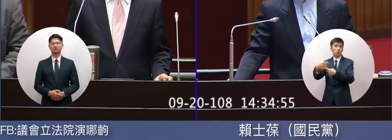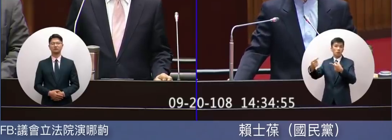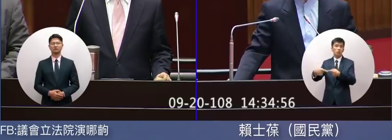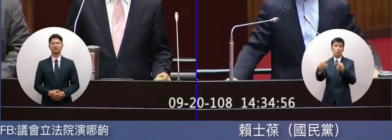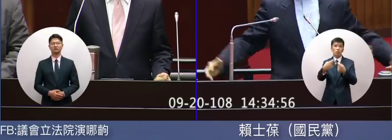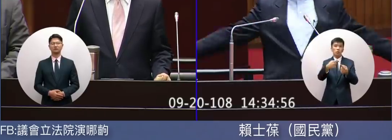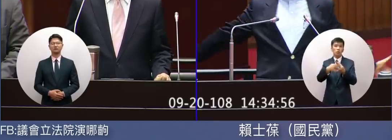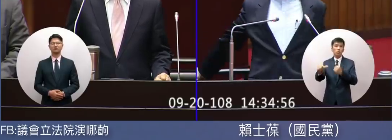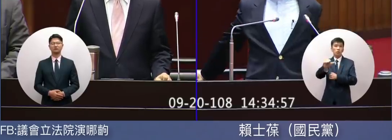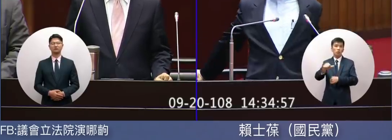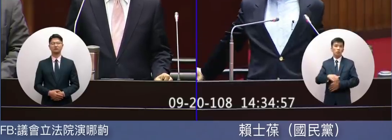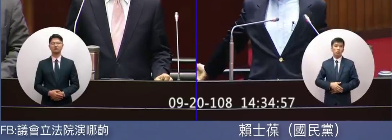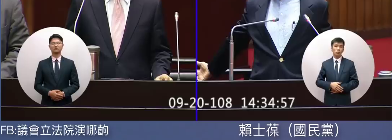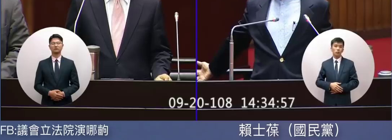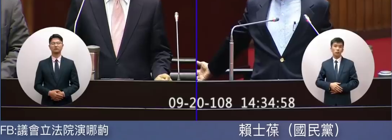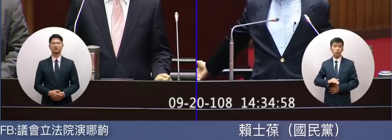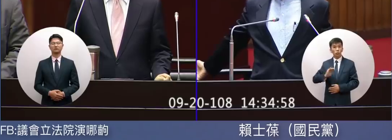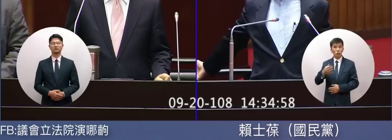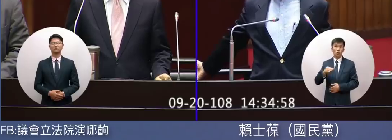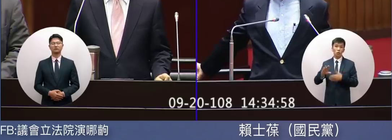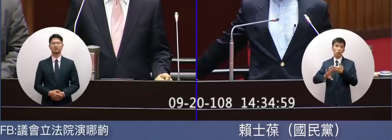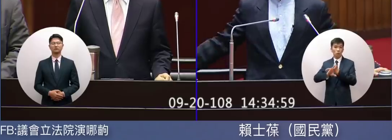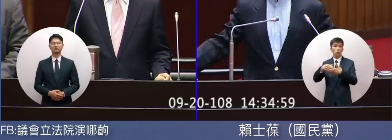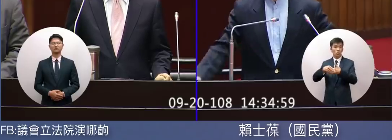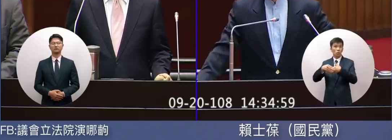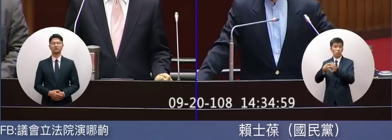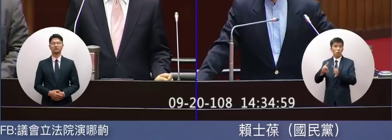然后外交部长纹风不动，